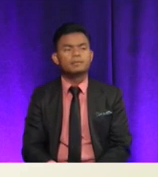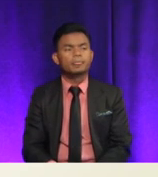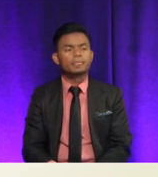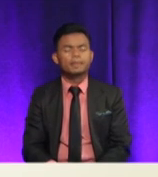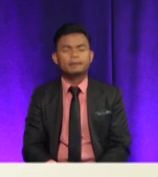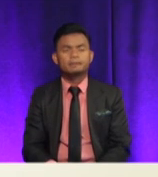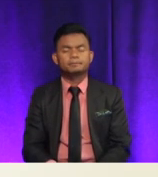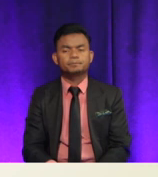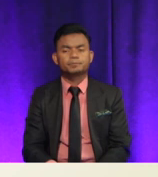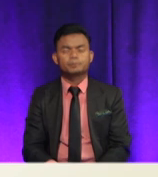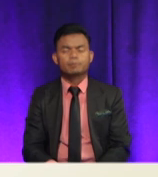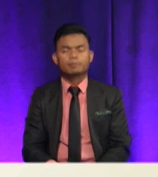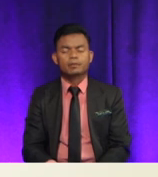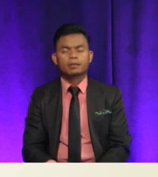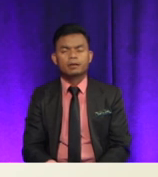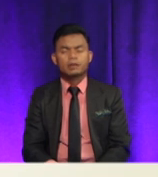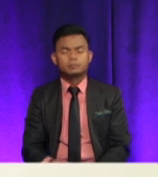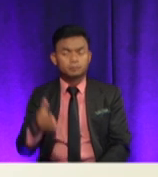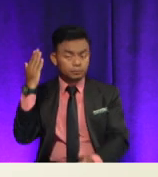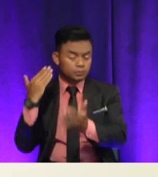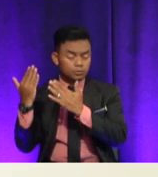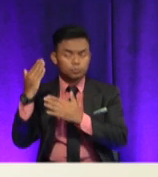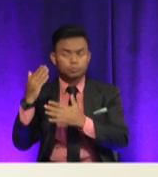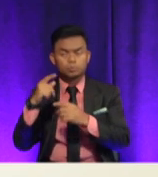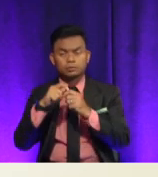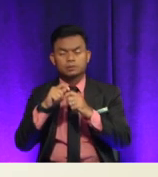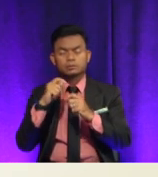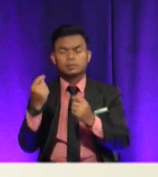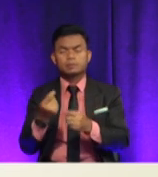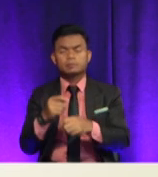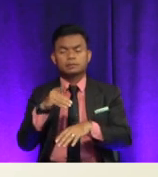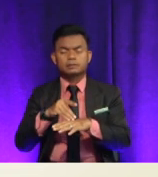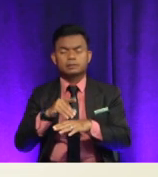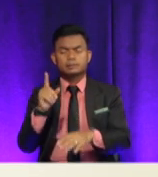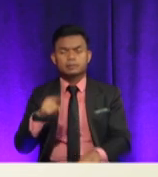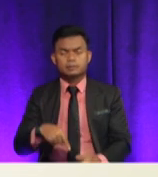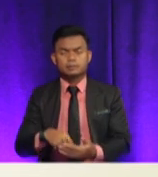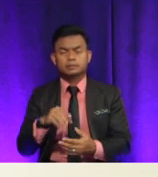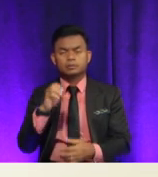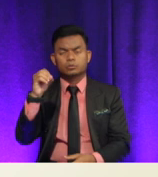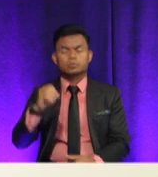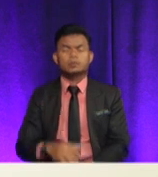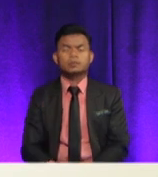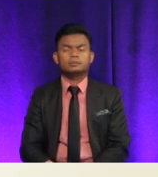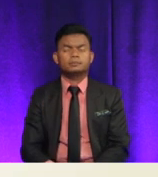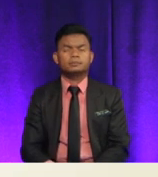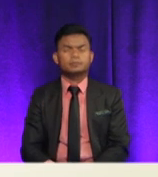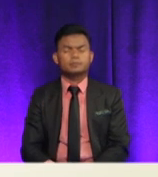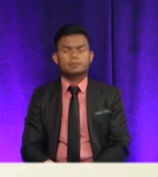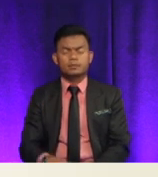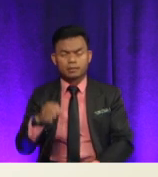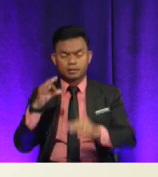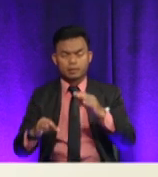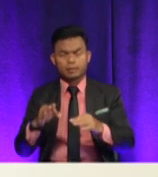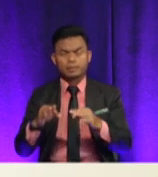ia bersabda tahu taman di sini tiada Oke jadi diceritakan pada rangka yang kelima